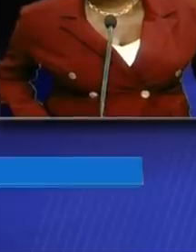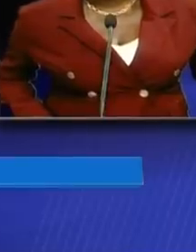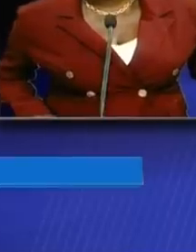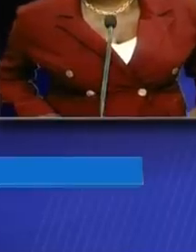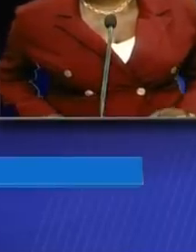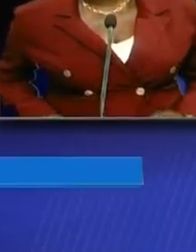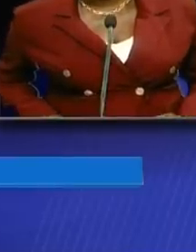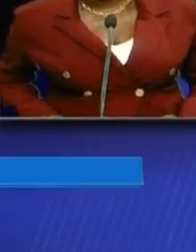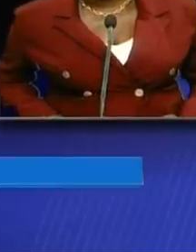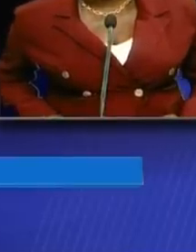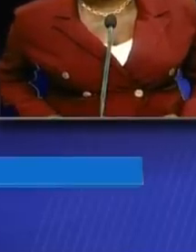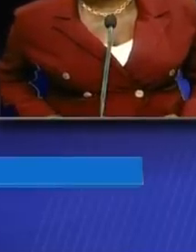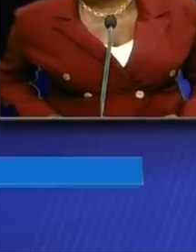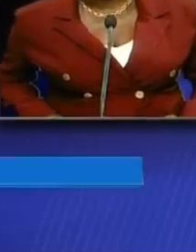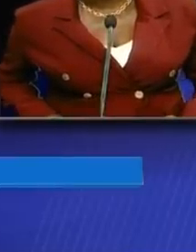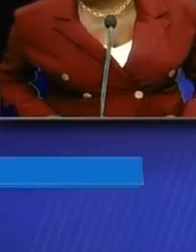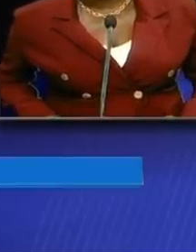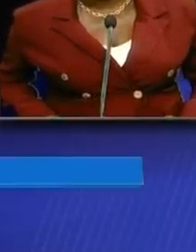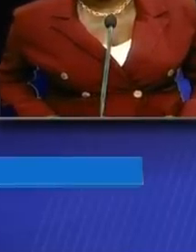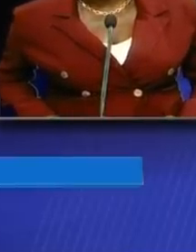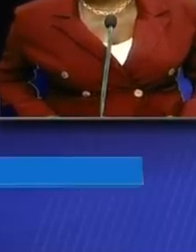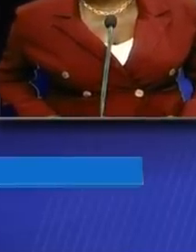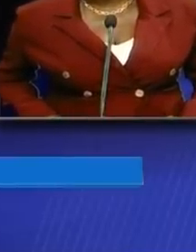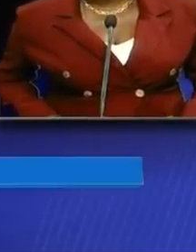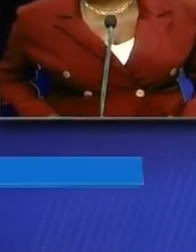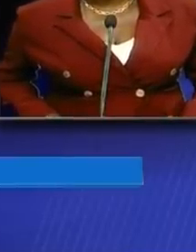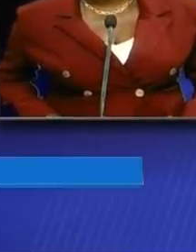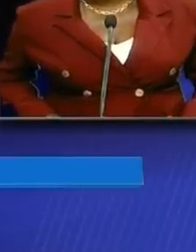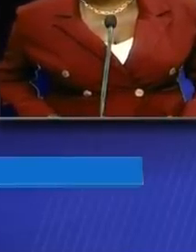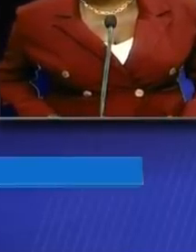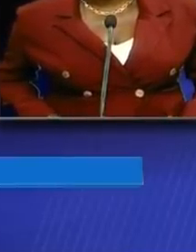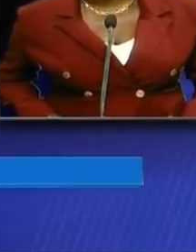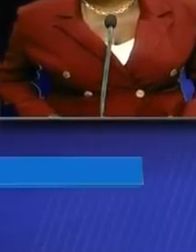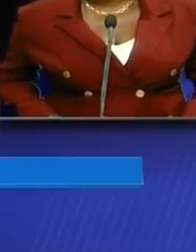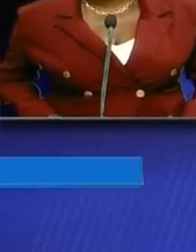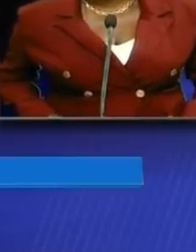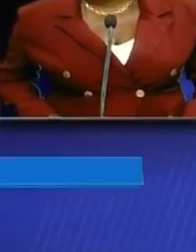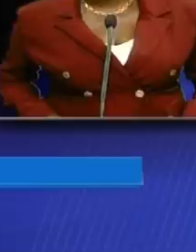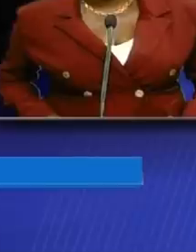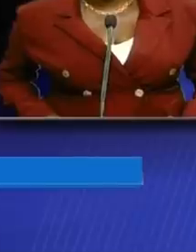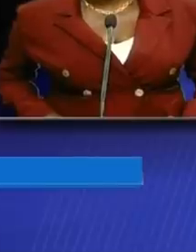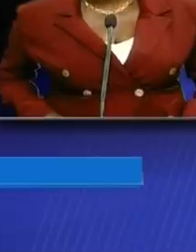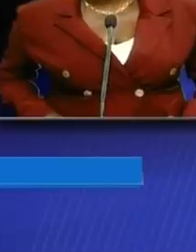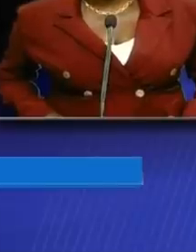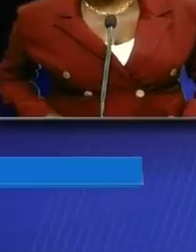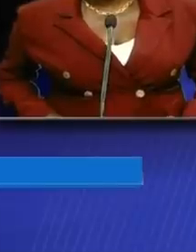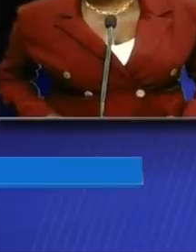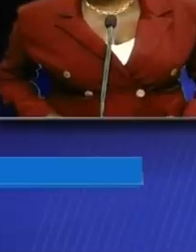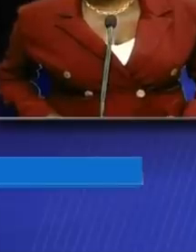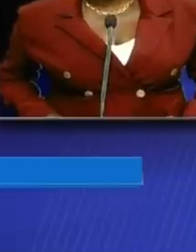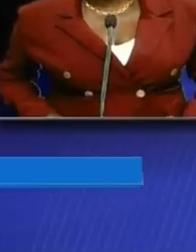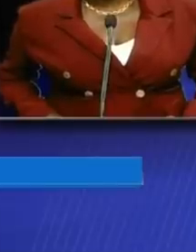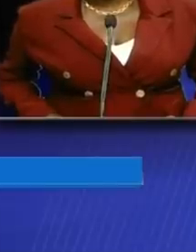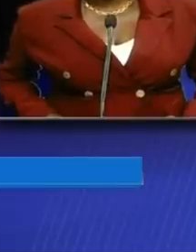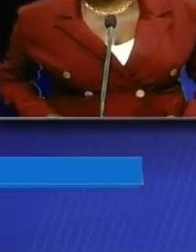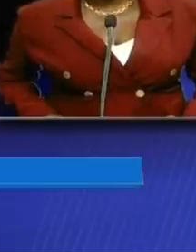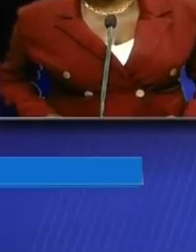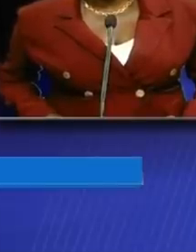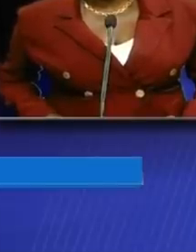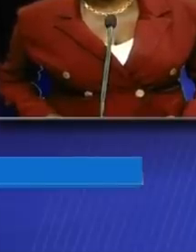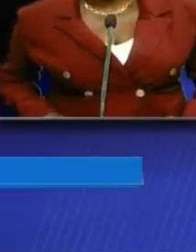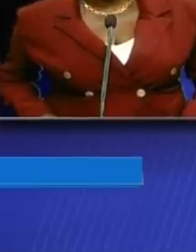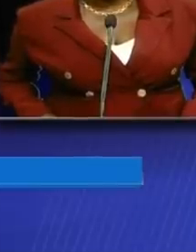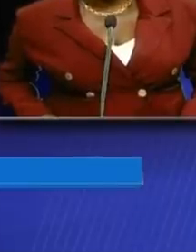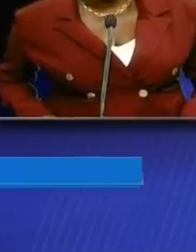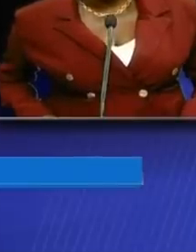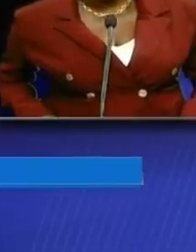conférence épiscopale nationale du Congo qui vient de dévoiler le calendrier du nouveau du pape pontife dans le pays